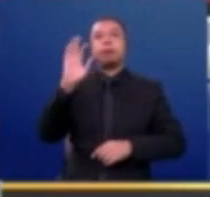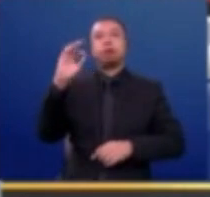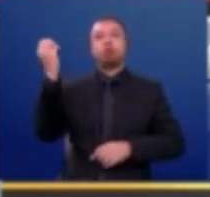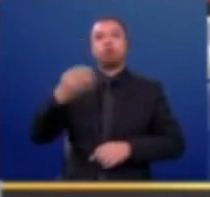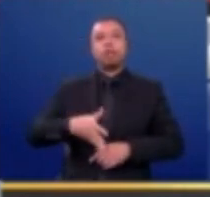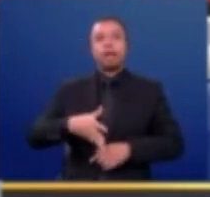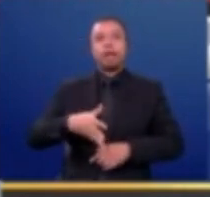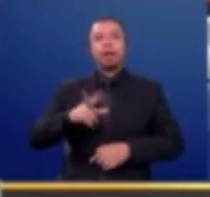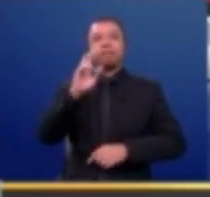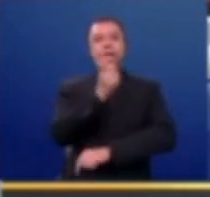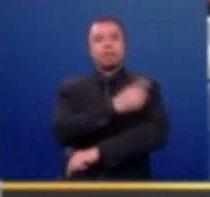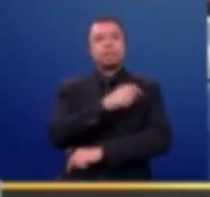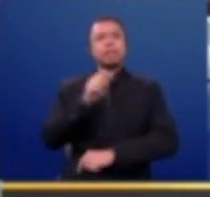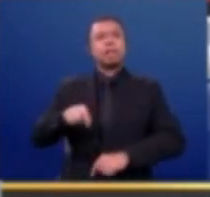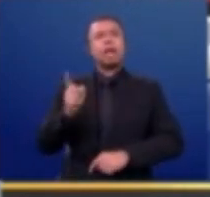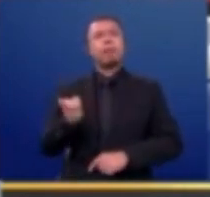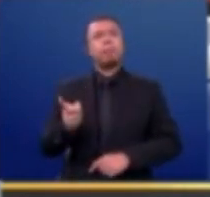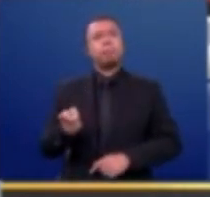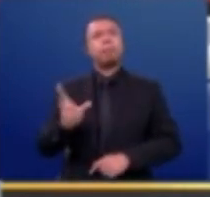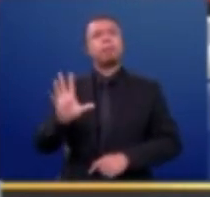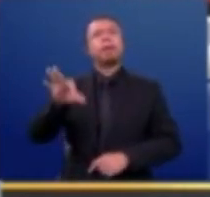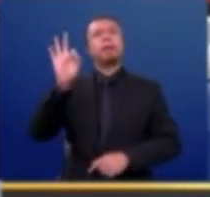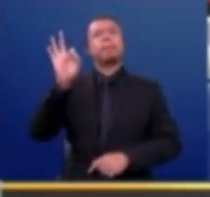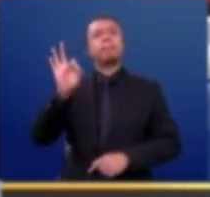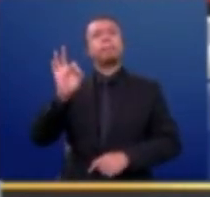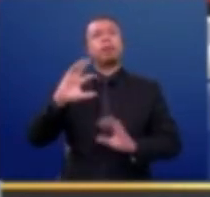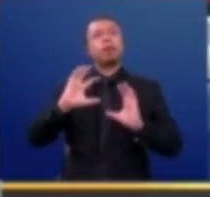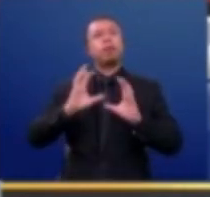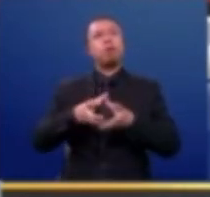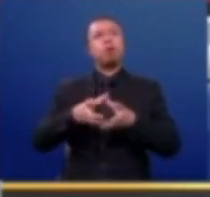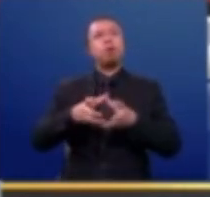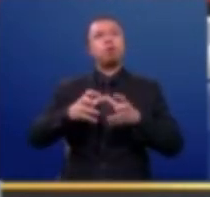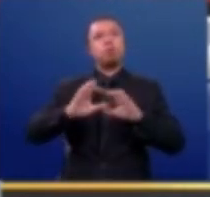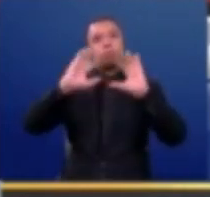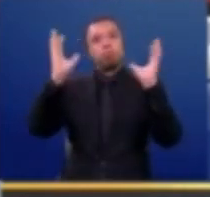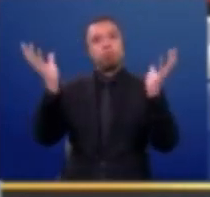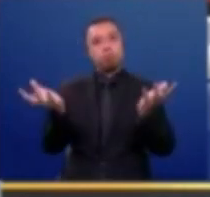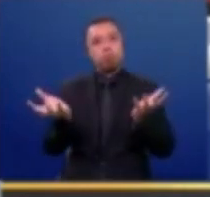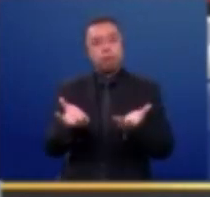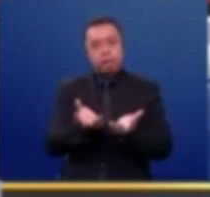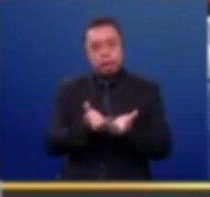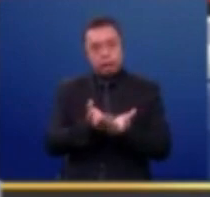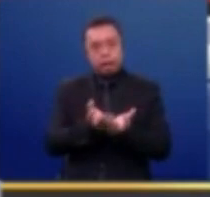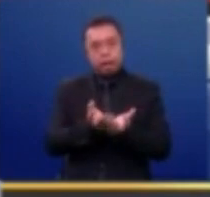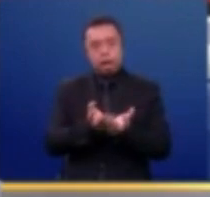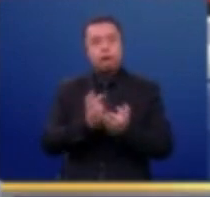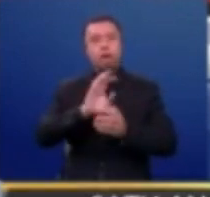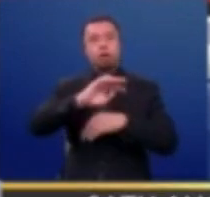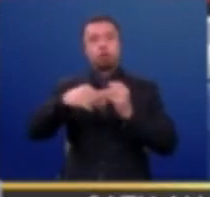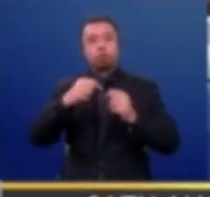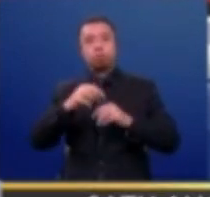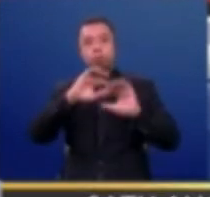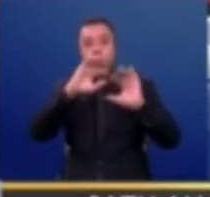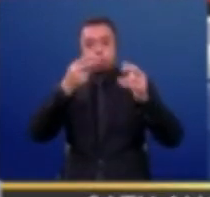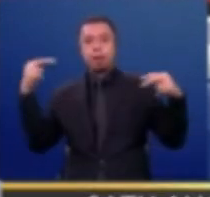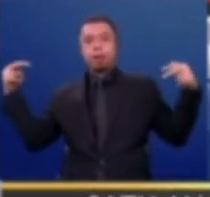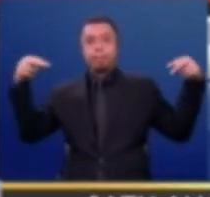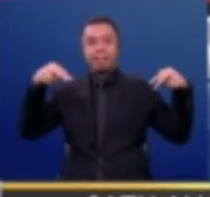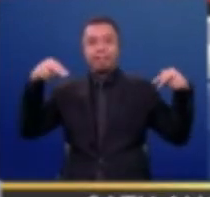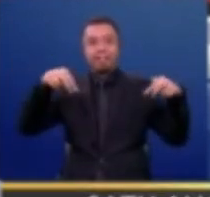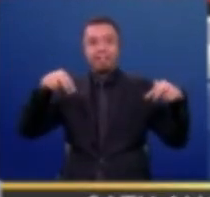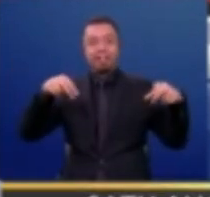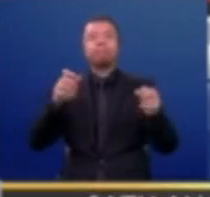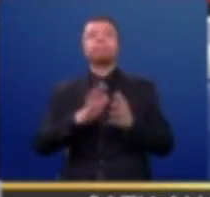vaksin ini. Karena apa? Ia memilih forum global, KTT global, di mana pandangan seluruh dunia menyorot ke sini. Ini kan apa